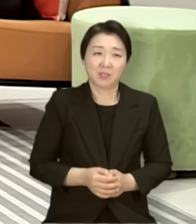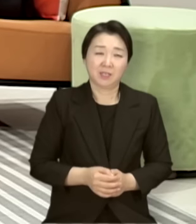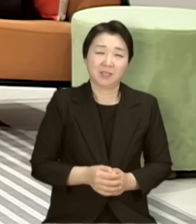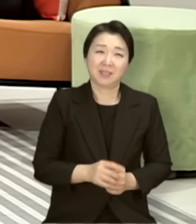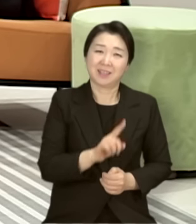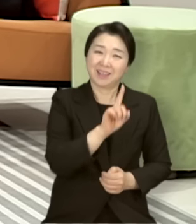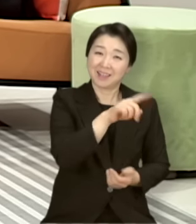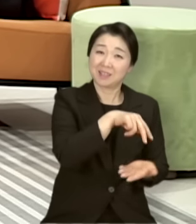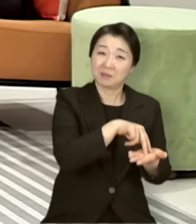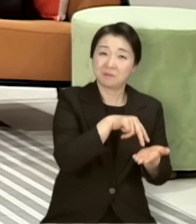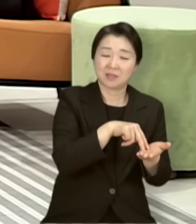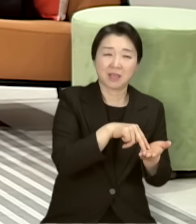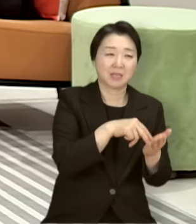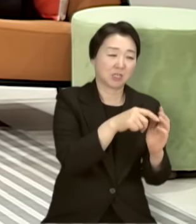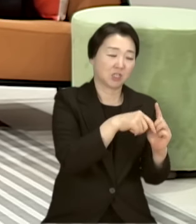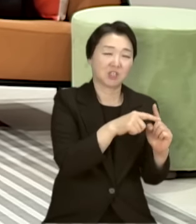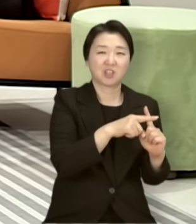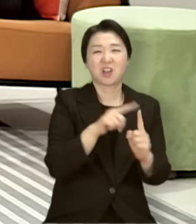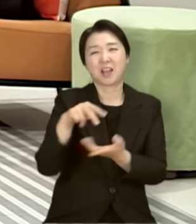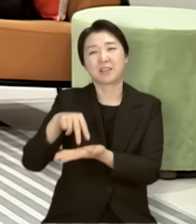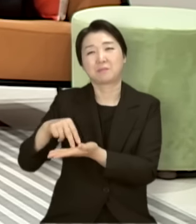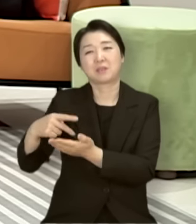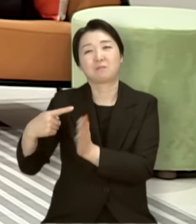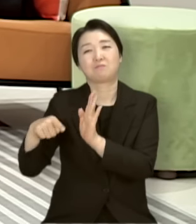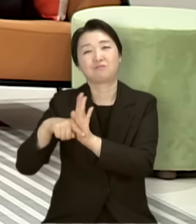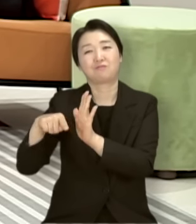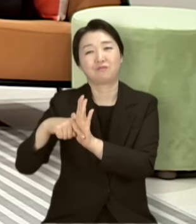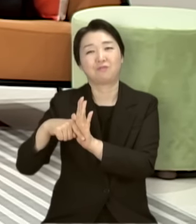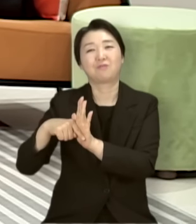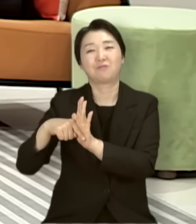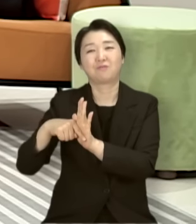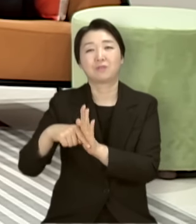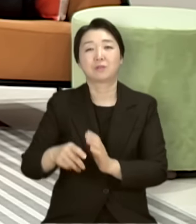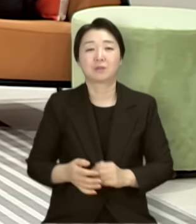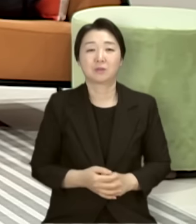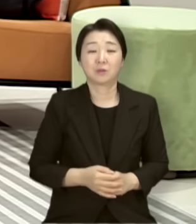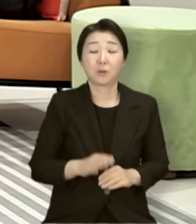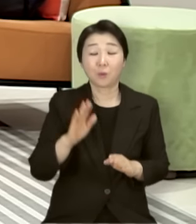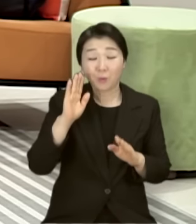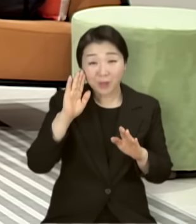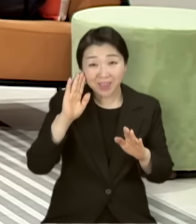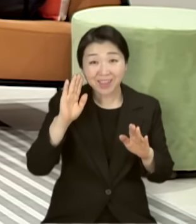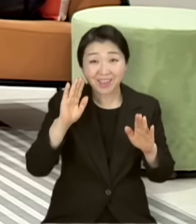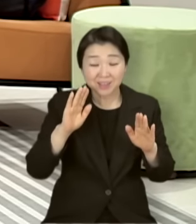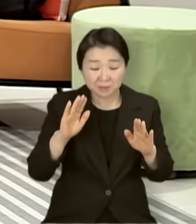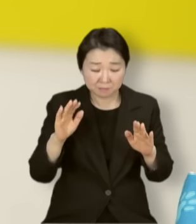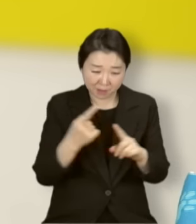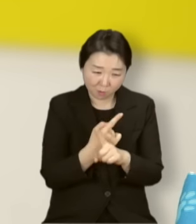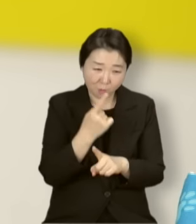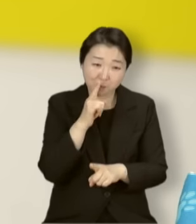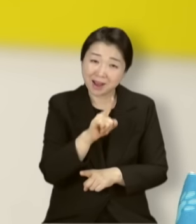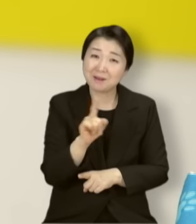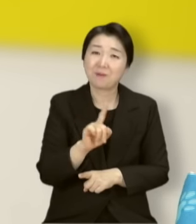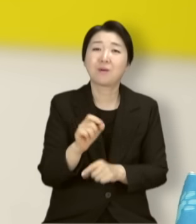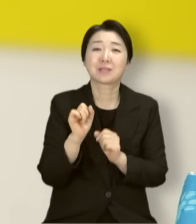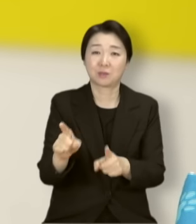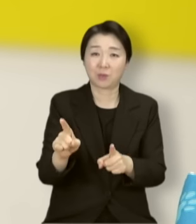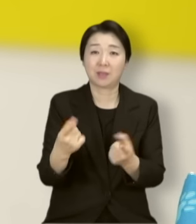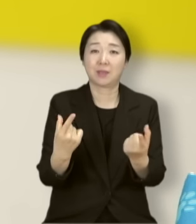긍정적이고 한편은 부정적이고 네. 그게 이제 일종의 기회 아니겠습니까? 맞습니다.